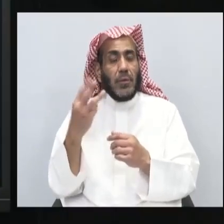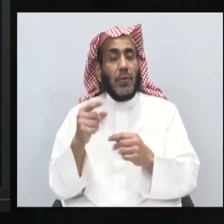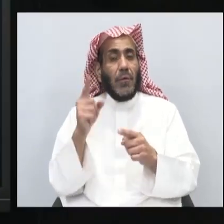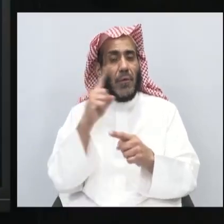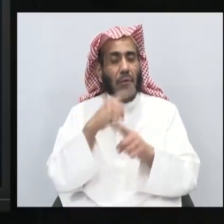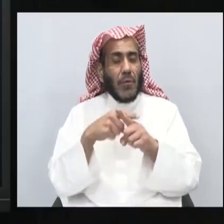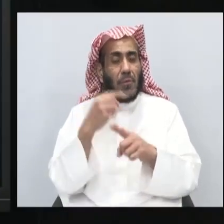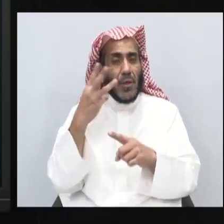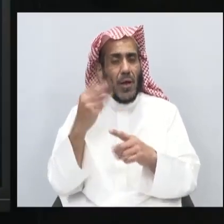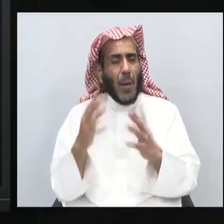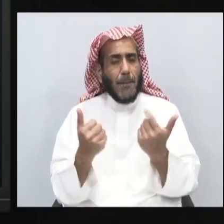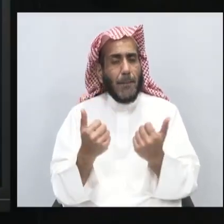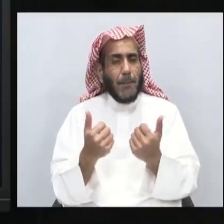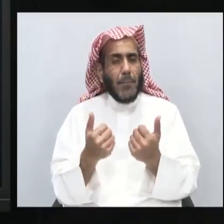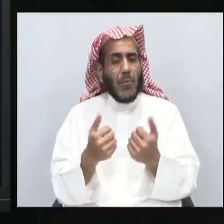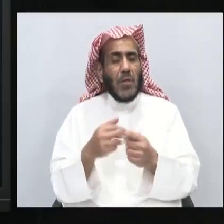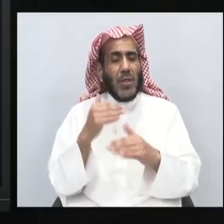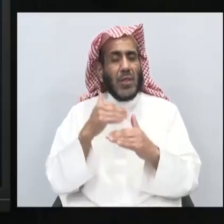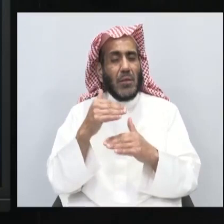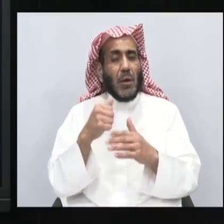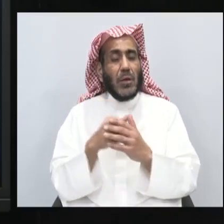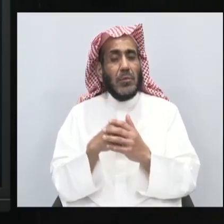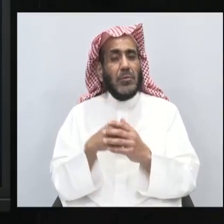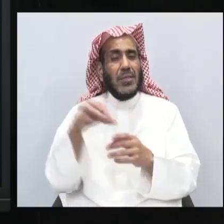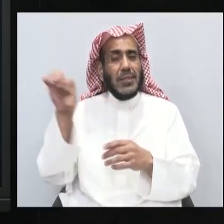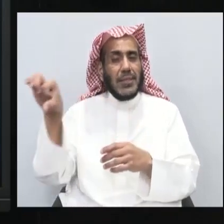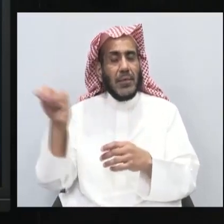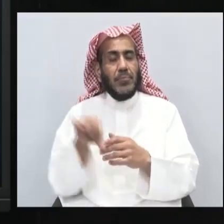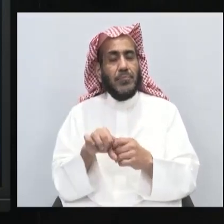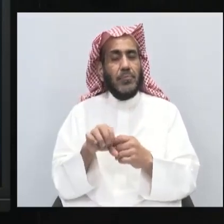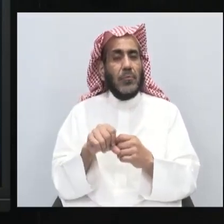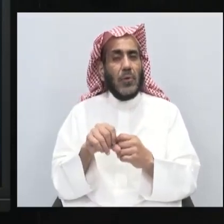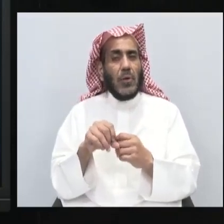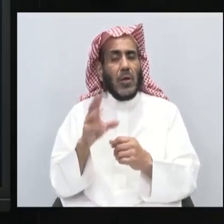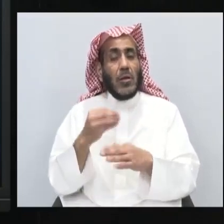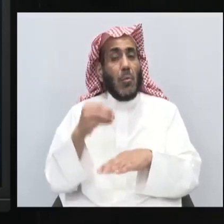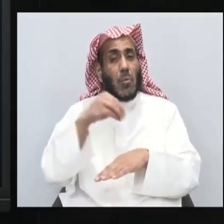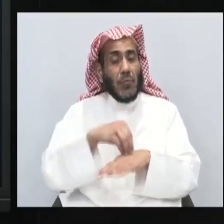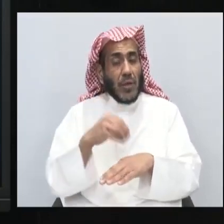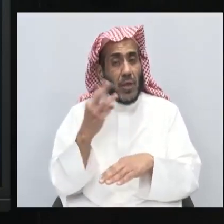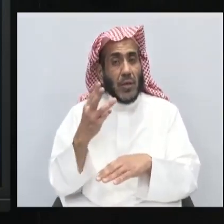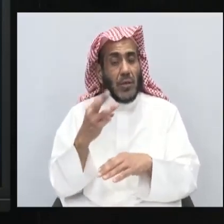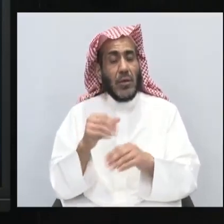3 × 3، 3 × 3 هي 3 طبقات. 9. 9 ليست من مضاعفات 3، إذن هي من